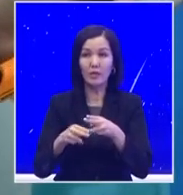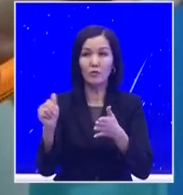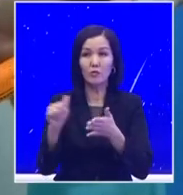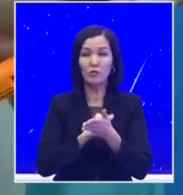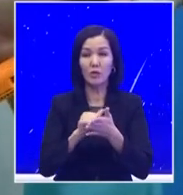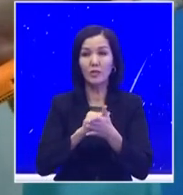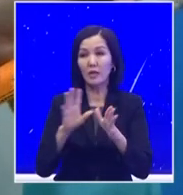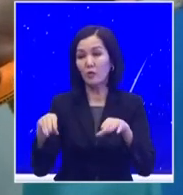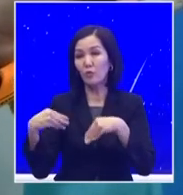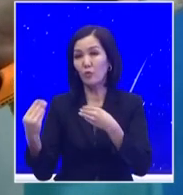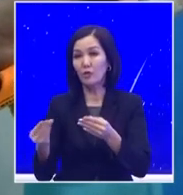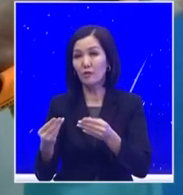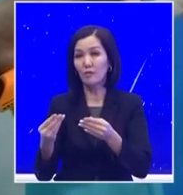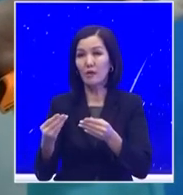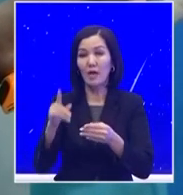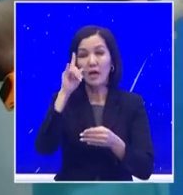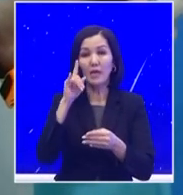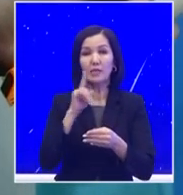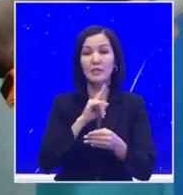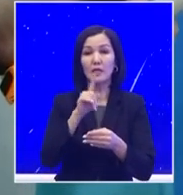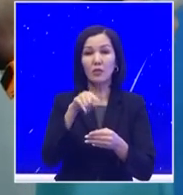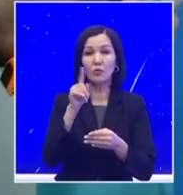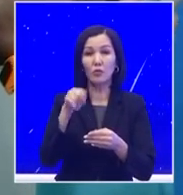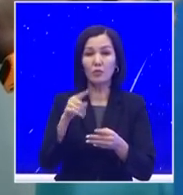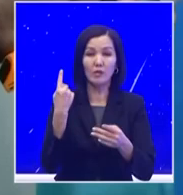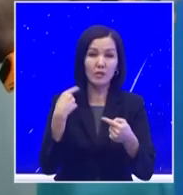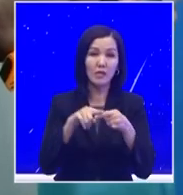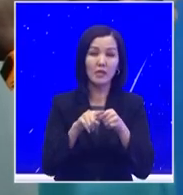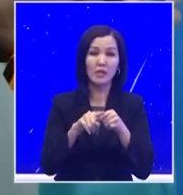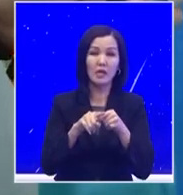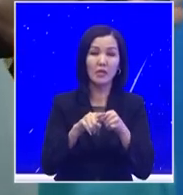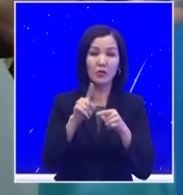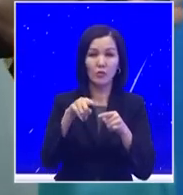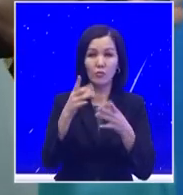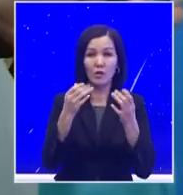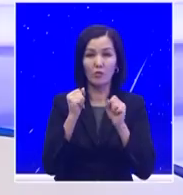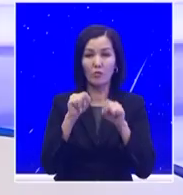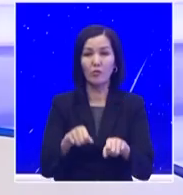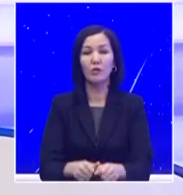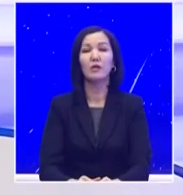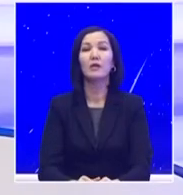қайтадан өткізесіздер де, кәдімгі біздің Қазақстан Республикасының техникалық құжаты мемлекеттік тіркеу нөмірін аласыздар.